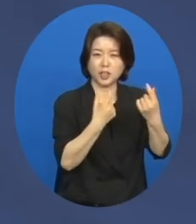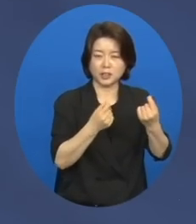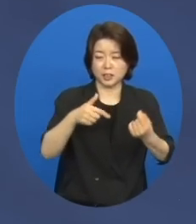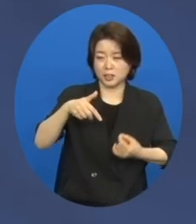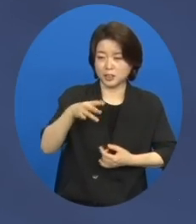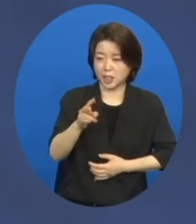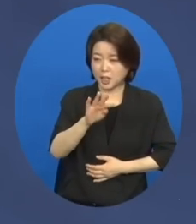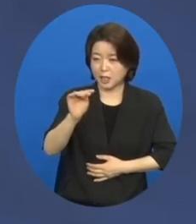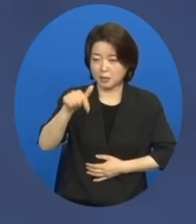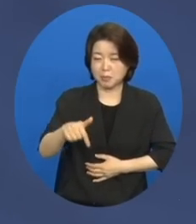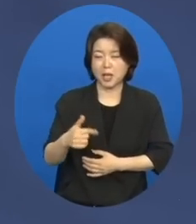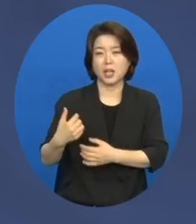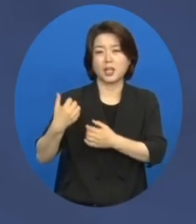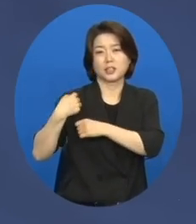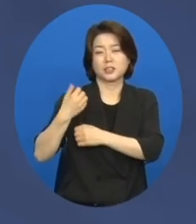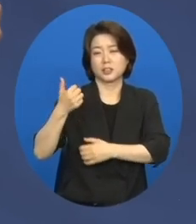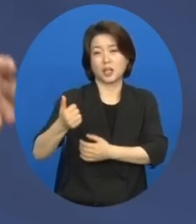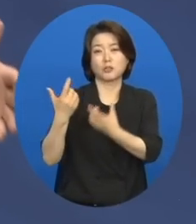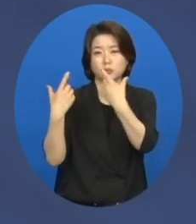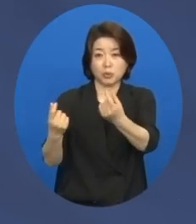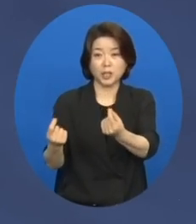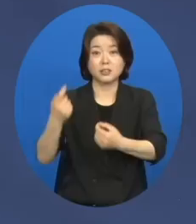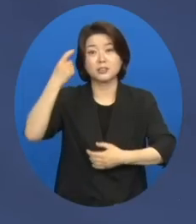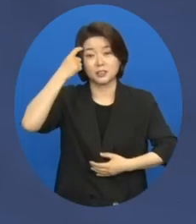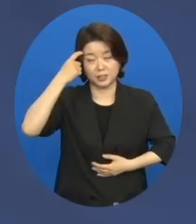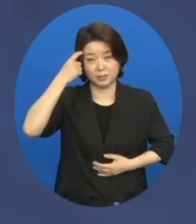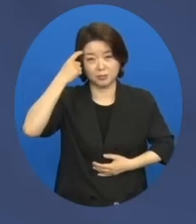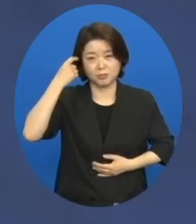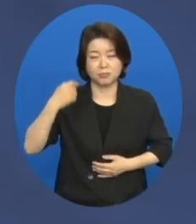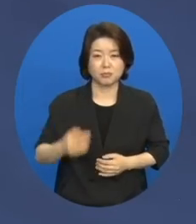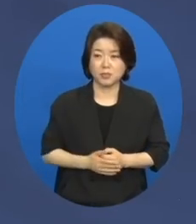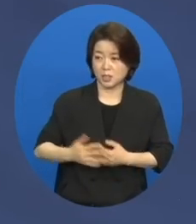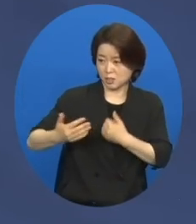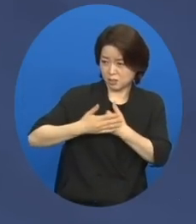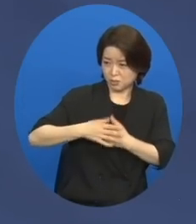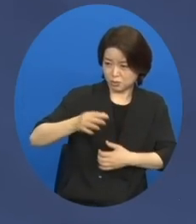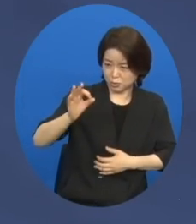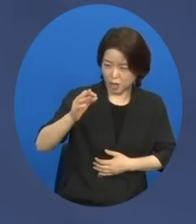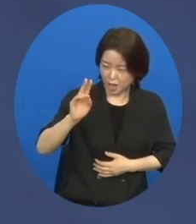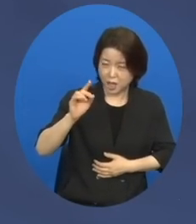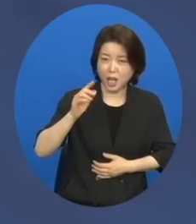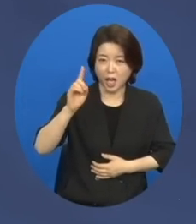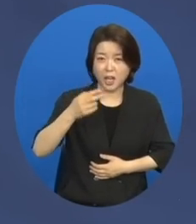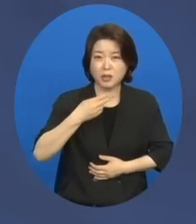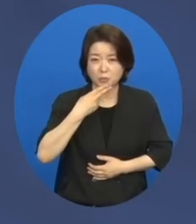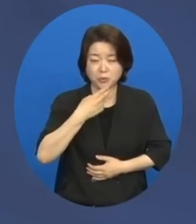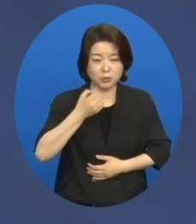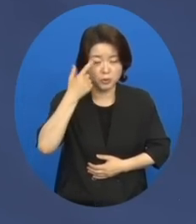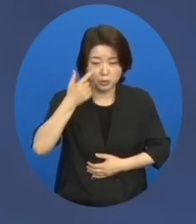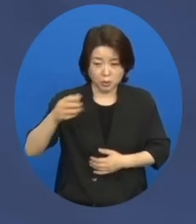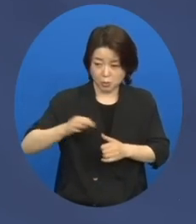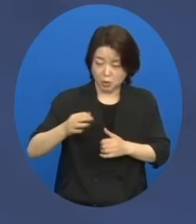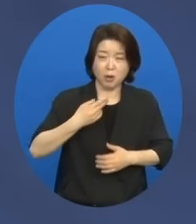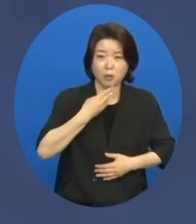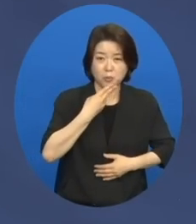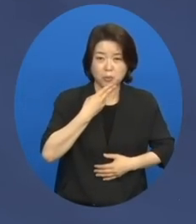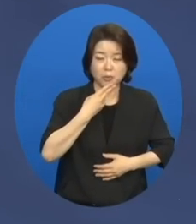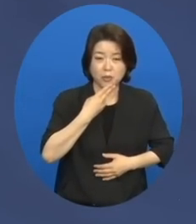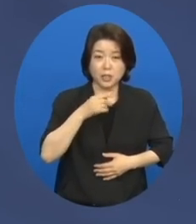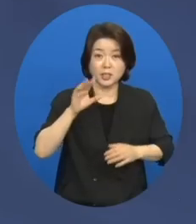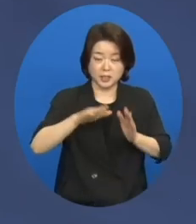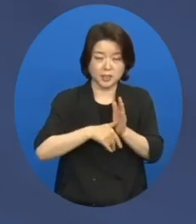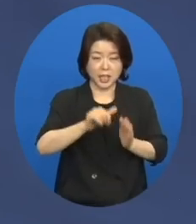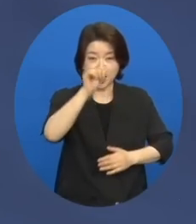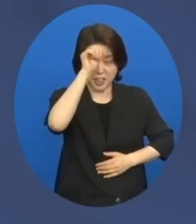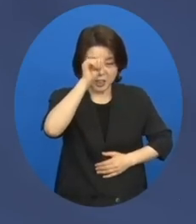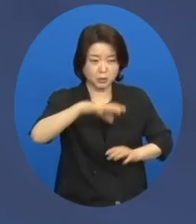없고 후원비는 하나도 없는데 그때 약 6개월 동안 집을 비우고 해외 인도에 첫 사역을 하러 갈 때